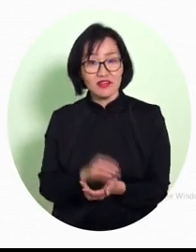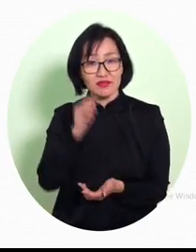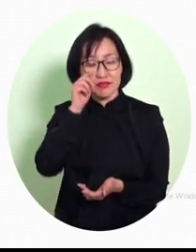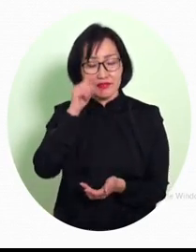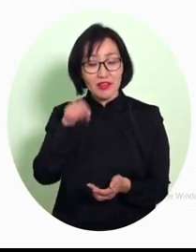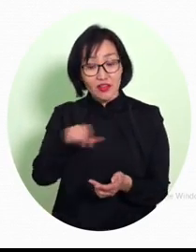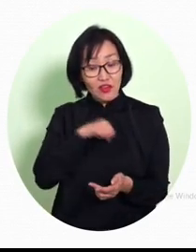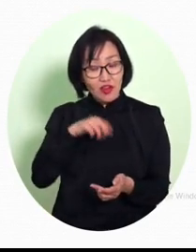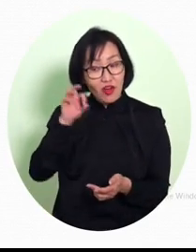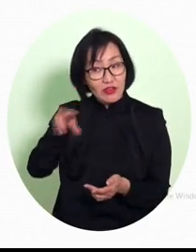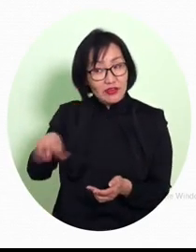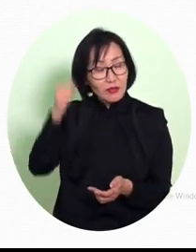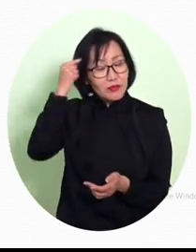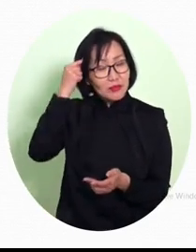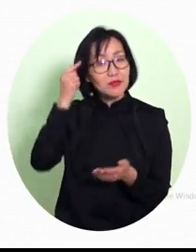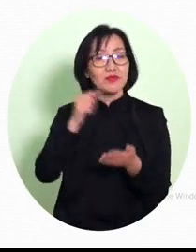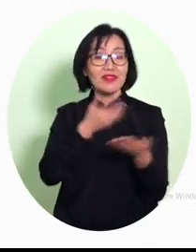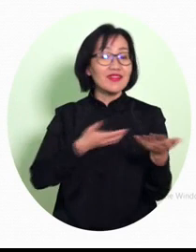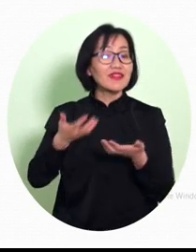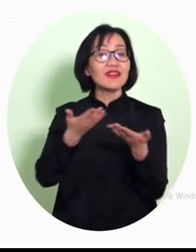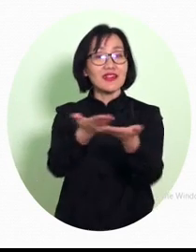За, бүгдээрээ таамаглан ярьцгаая.